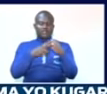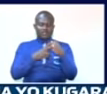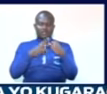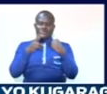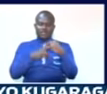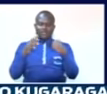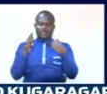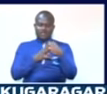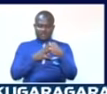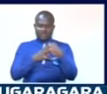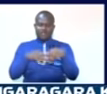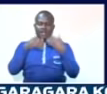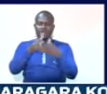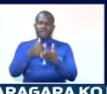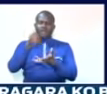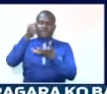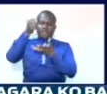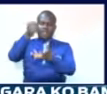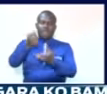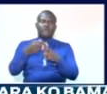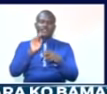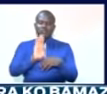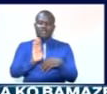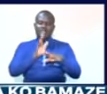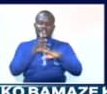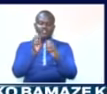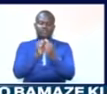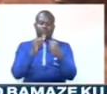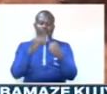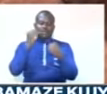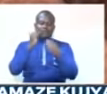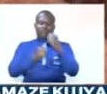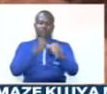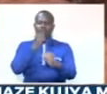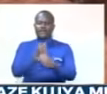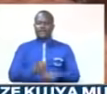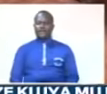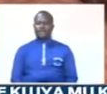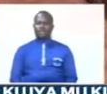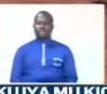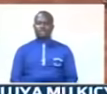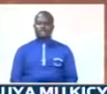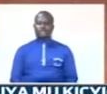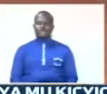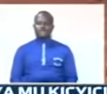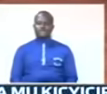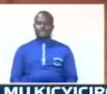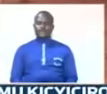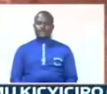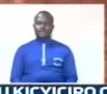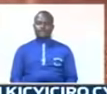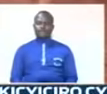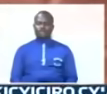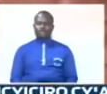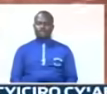177,079 bagenewe ingengo y'imari ya miliyari zisaga 18 ku mwaka Jean Paul Turatsinze Televiziyo Rwanda